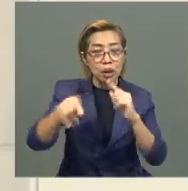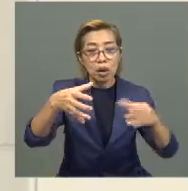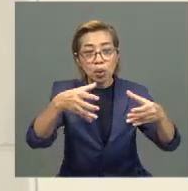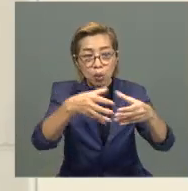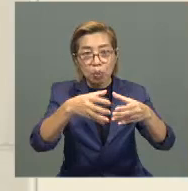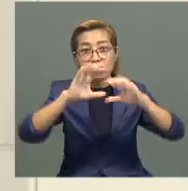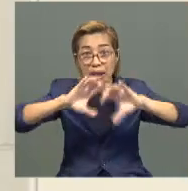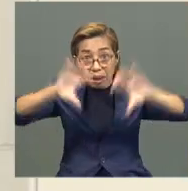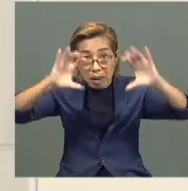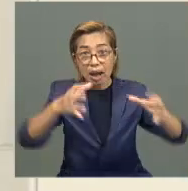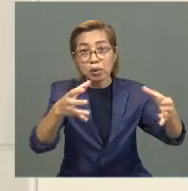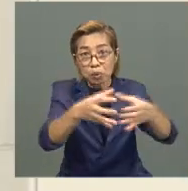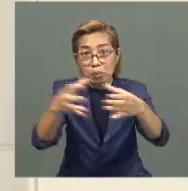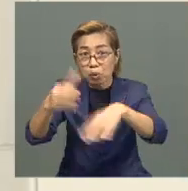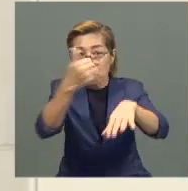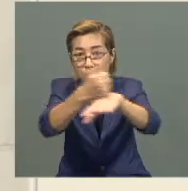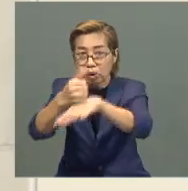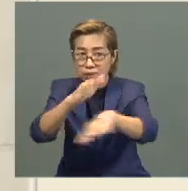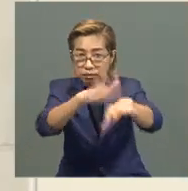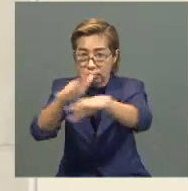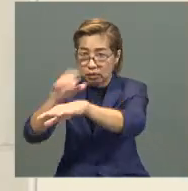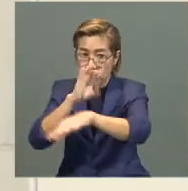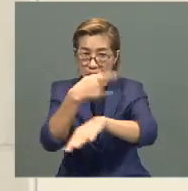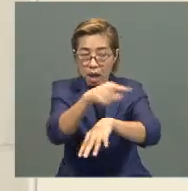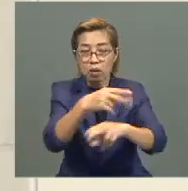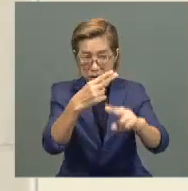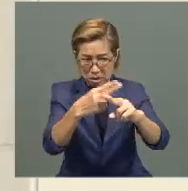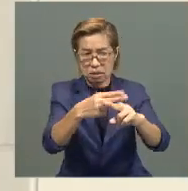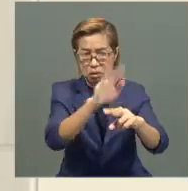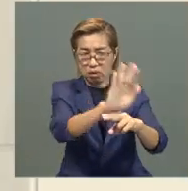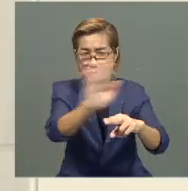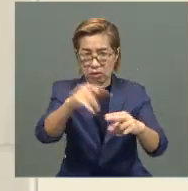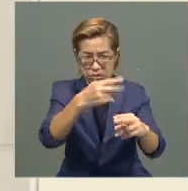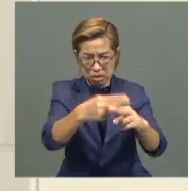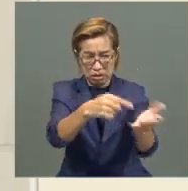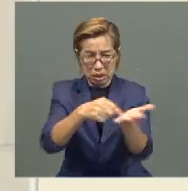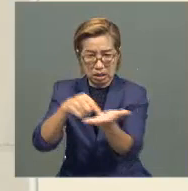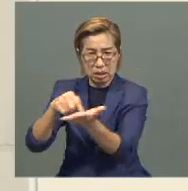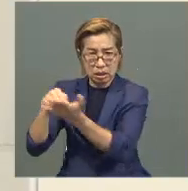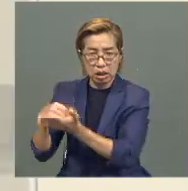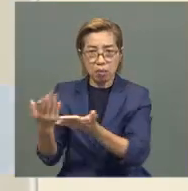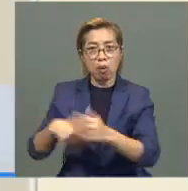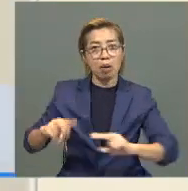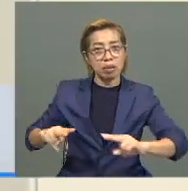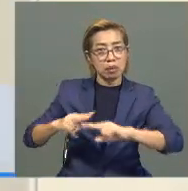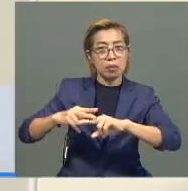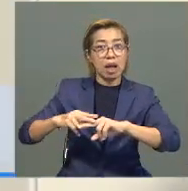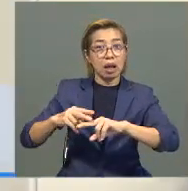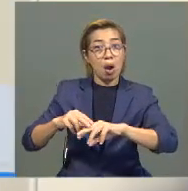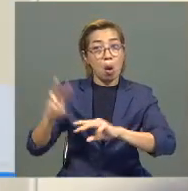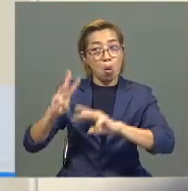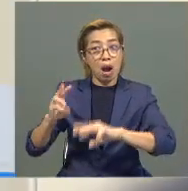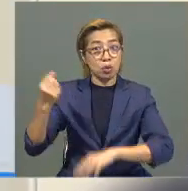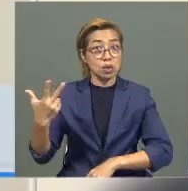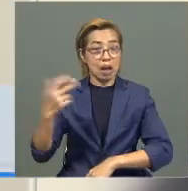ร่วมรัฐบาลแล้วนะครับให้รีบส่งรายชื่อผู้ที่จะมาเป็นรัฐมนตรีแทนตำแหน่งที่ว่างโดยให้ส่งมาพิจารณาภายในเดือนมีนาค